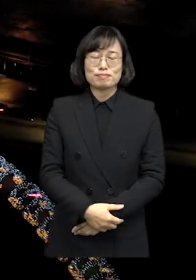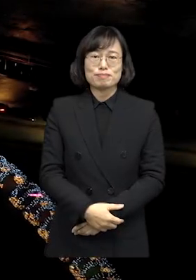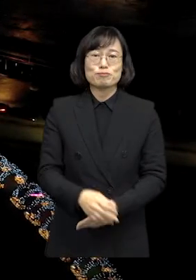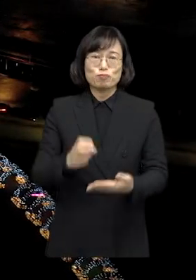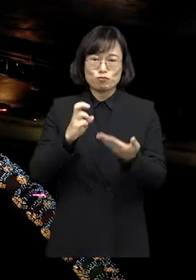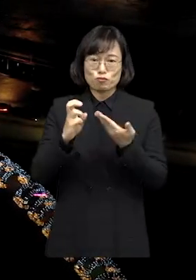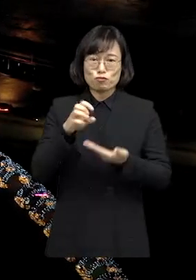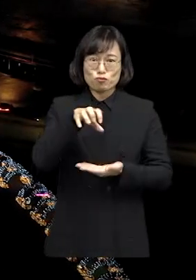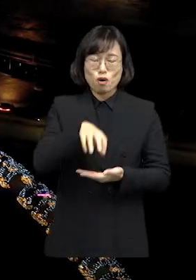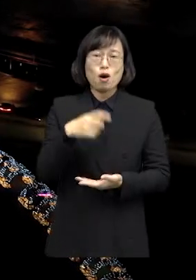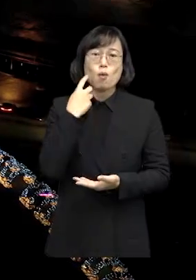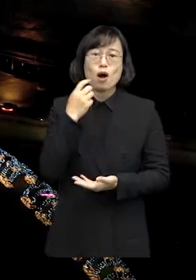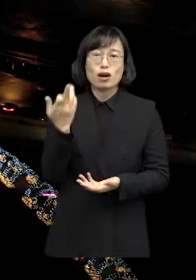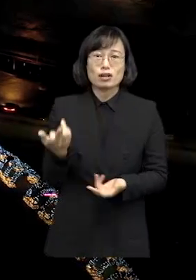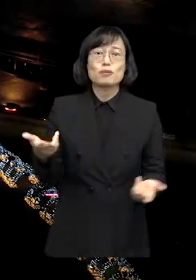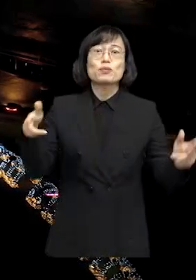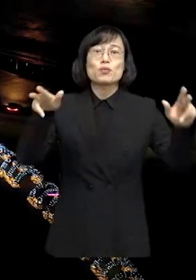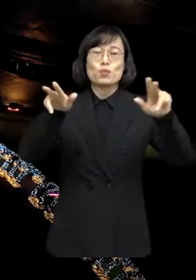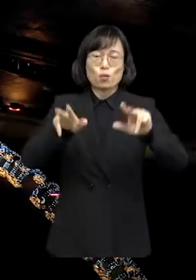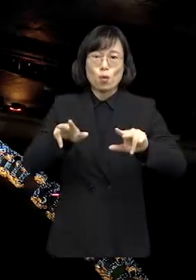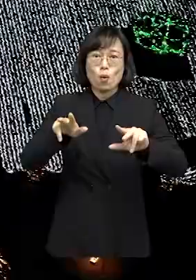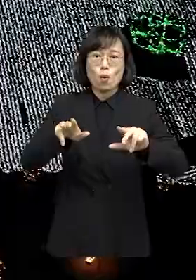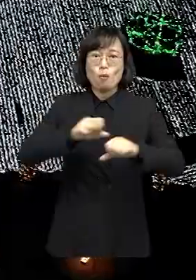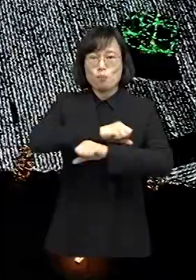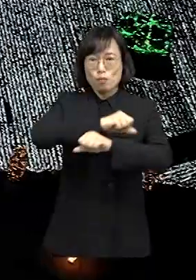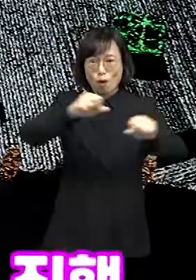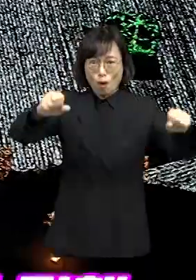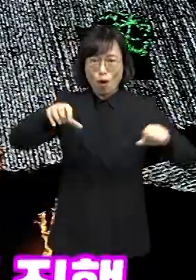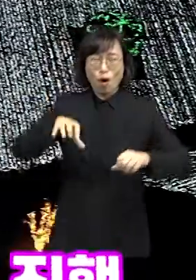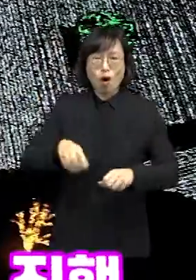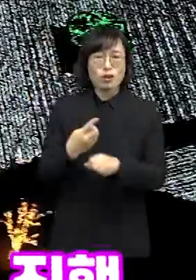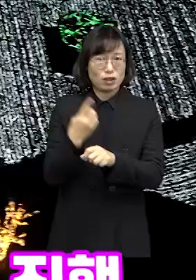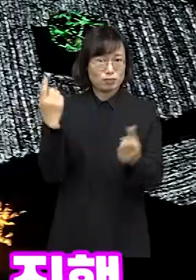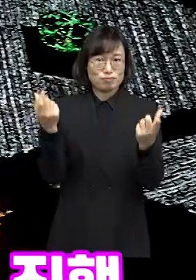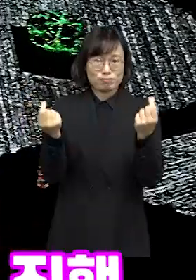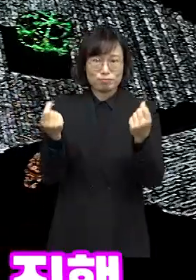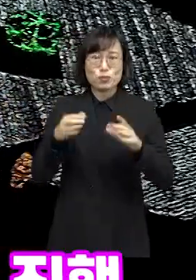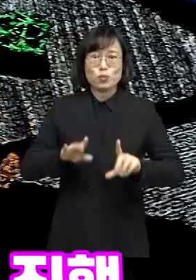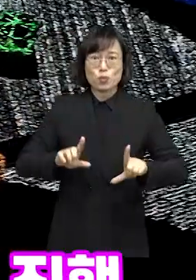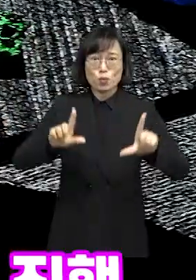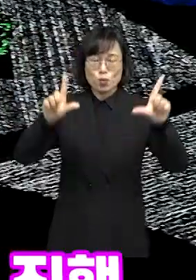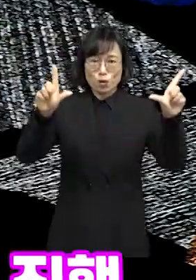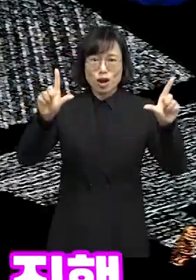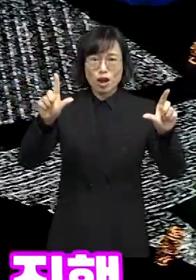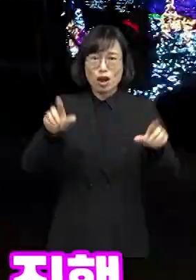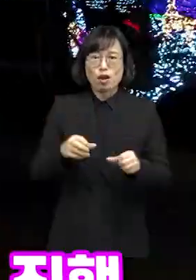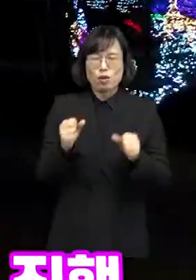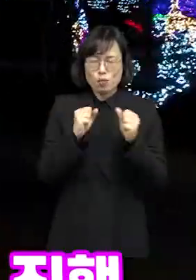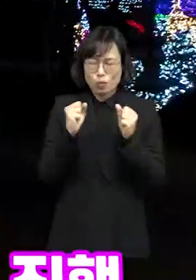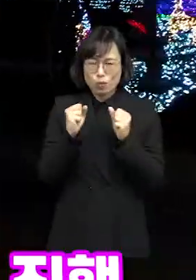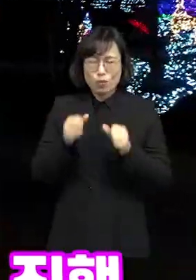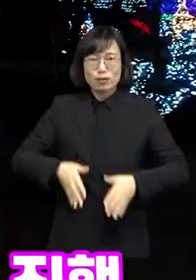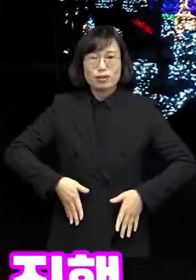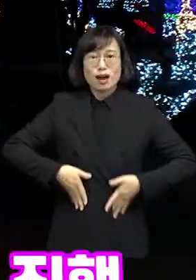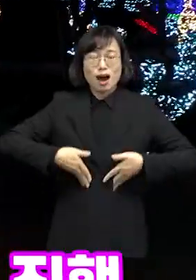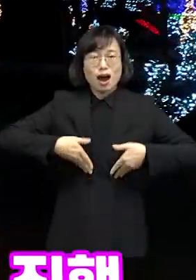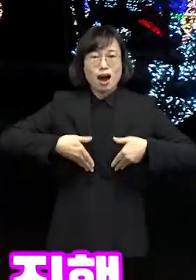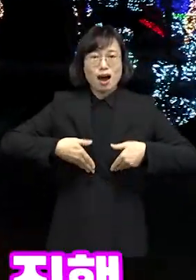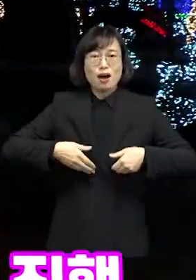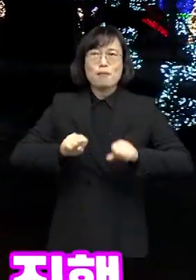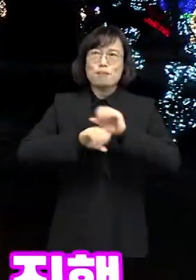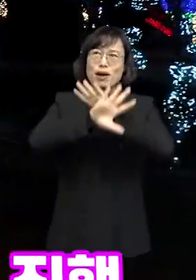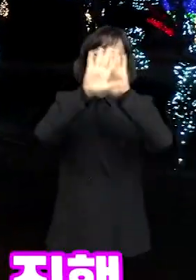양산 물금읍에 위치한 황산공원 중부광장. 작년에 이어 올해도 이곳에서 추운 겨울을